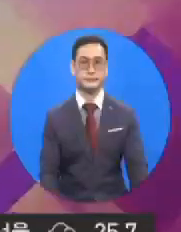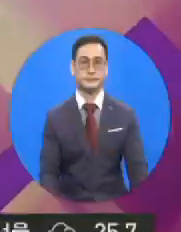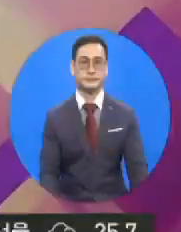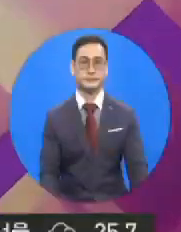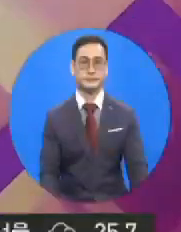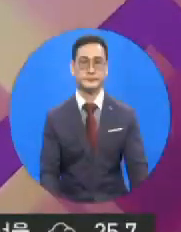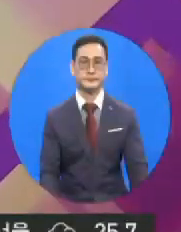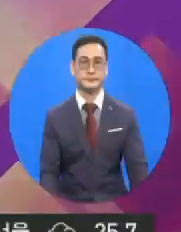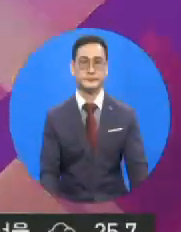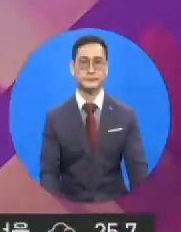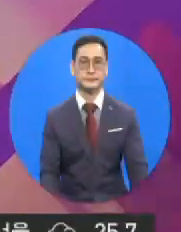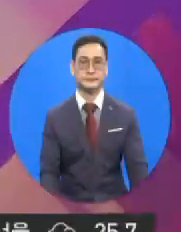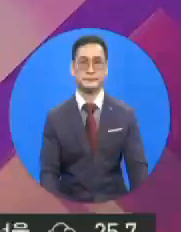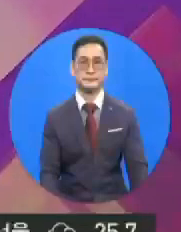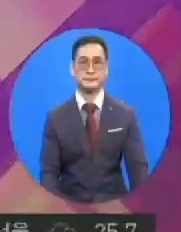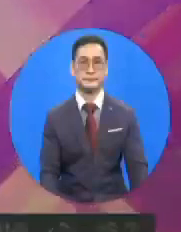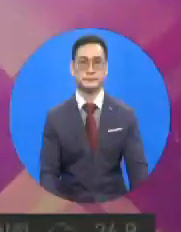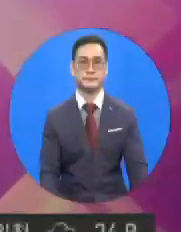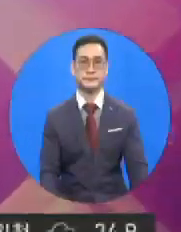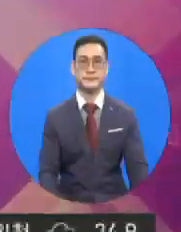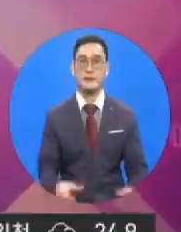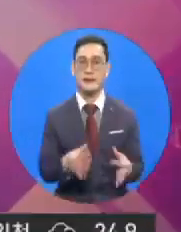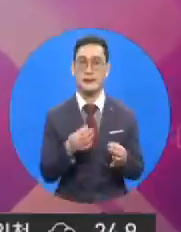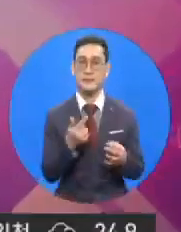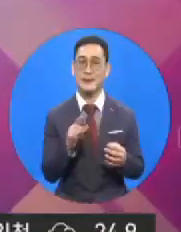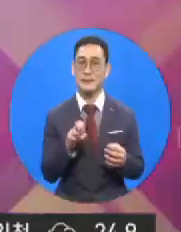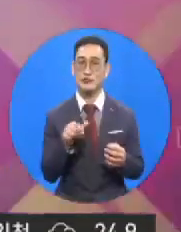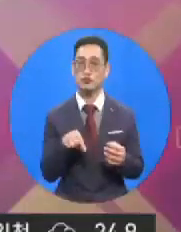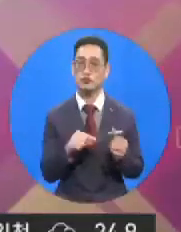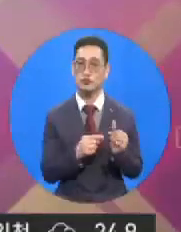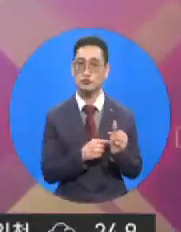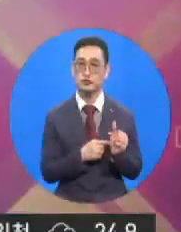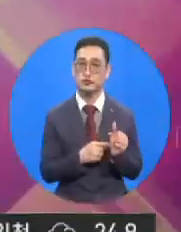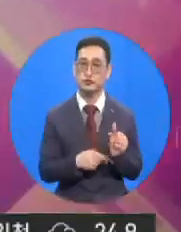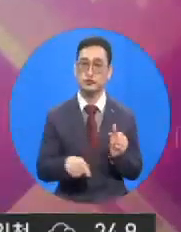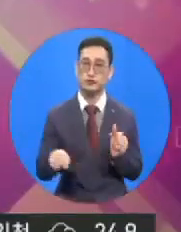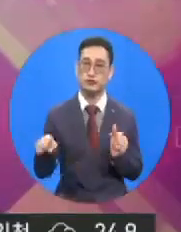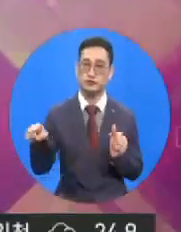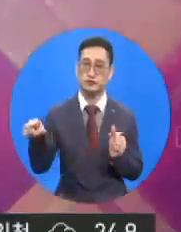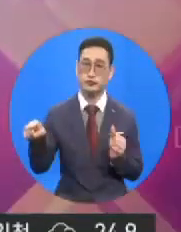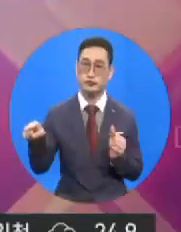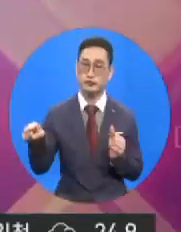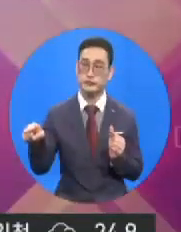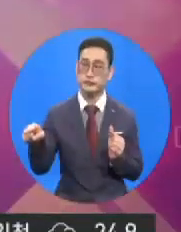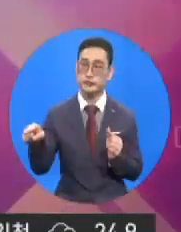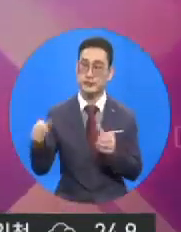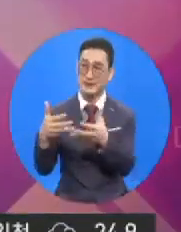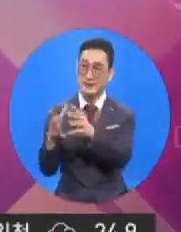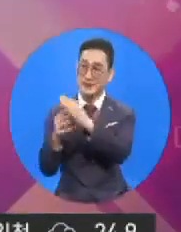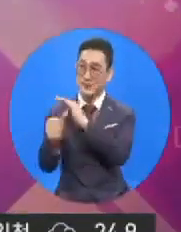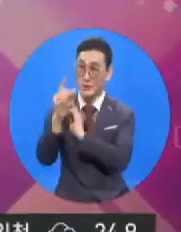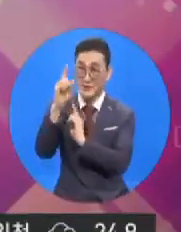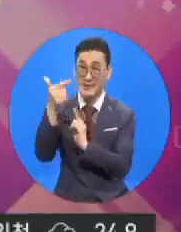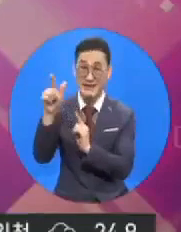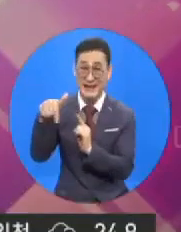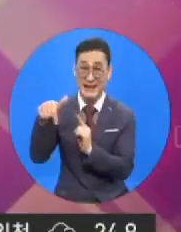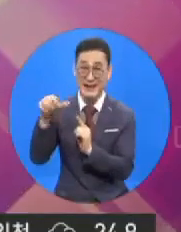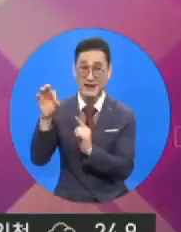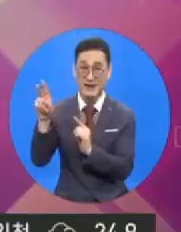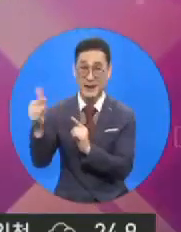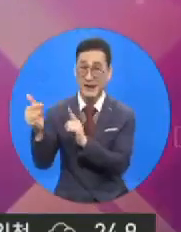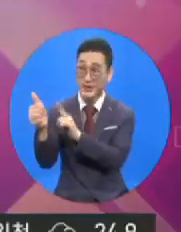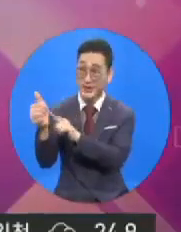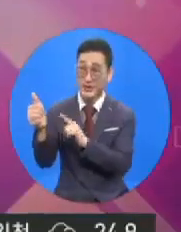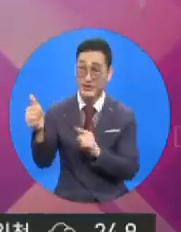자, 물론 이재명 기자, 김남국 초선 의원이 이낙연 대표에 대해서 정면으로 뭔가 비판을 하진 않았습니다만,